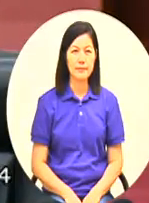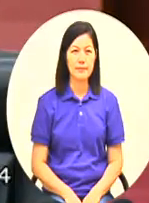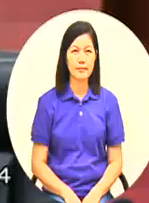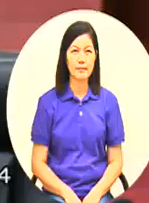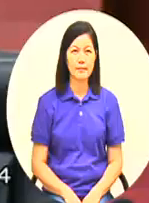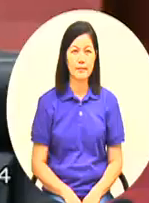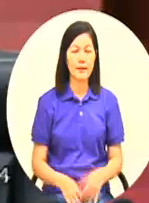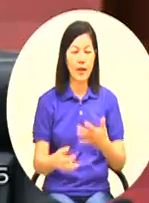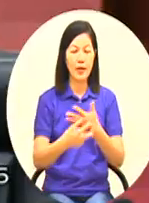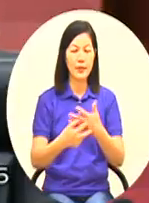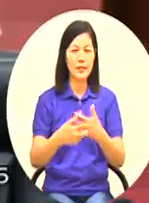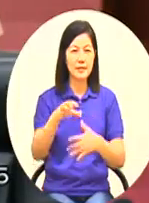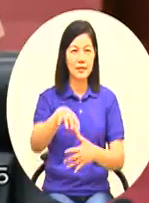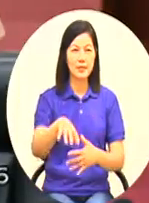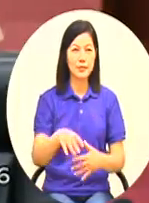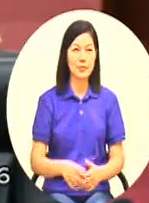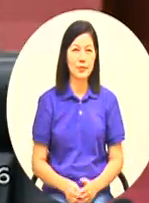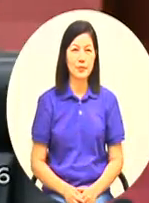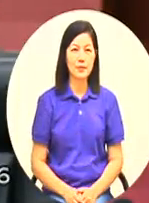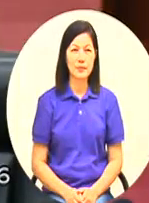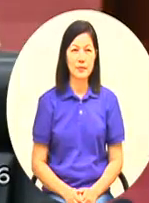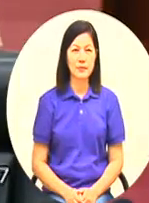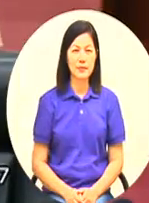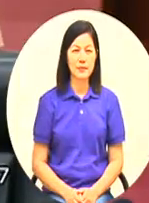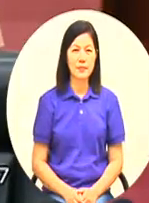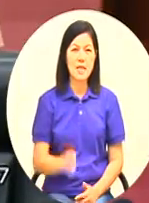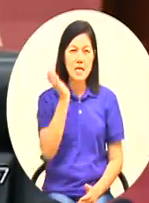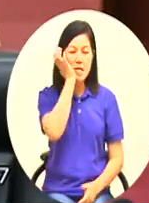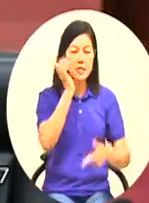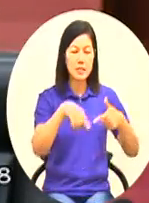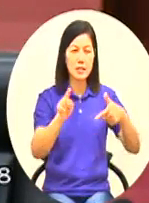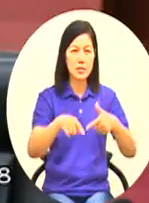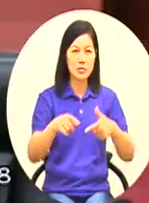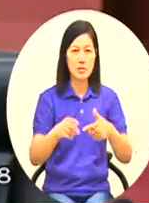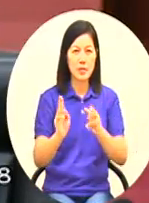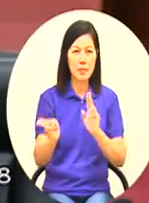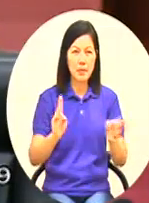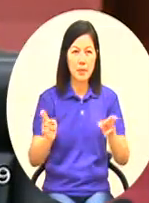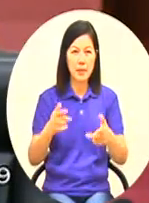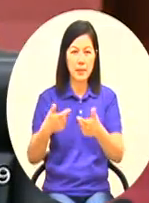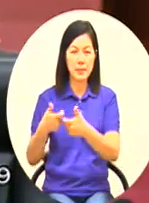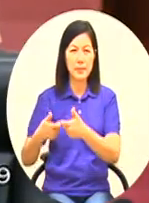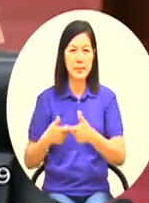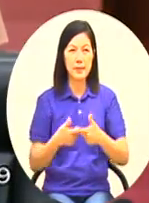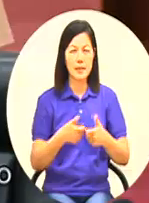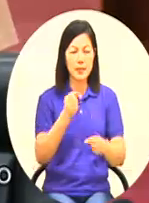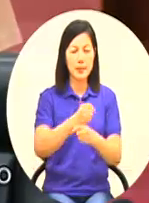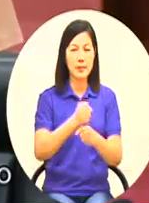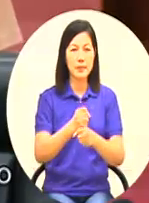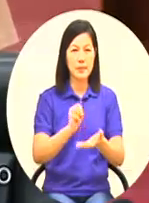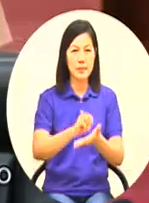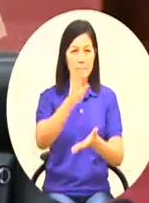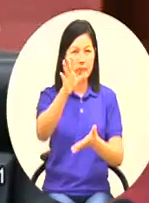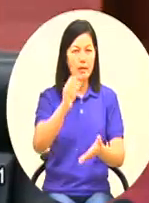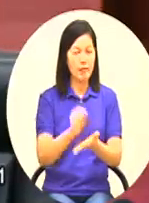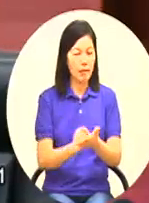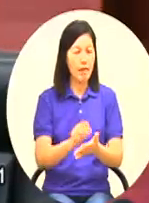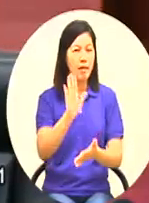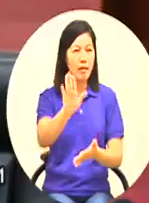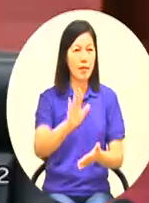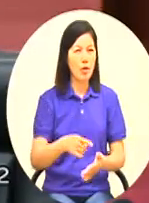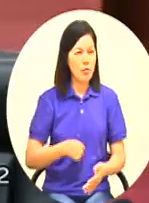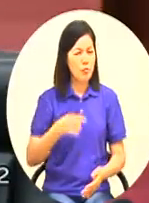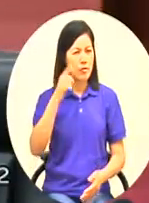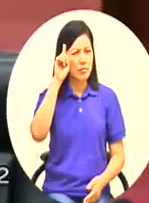卫生局哈，有这个石化气爆灾害应变的心理复原啊，你们的工作报告有写到这一点啊。但是本席认为